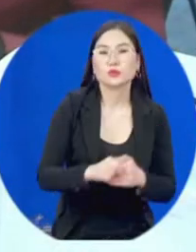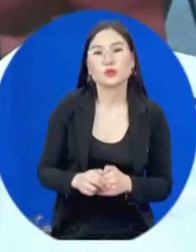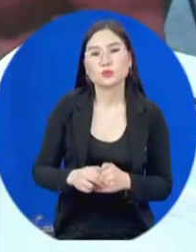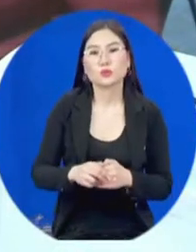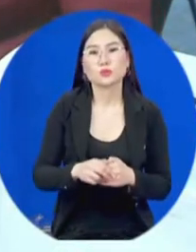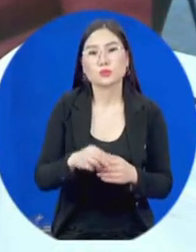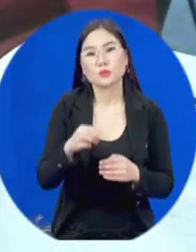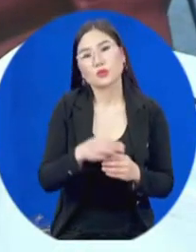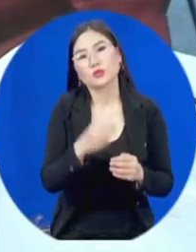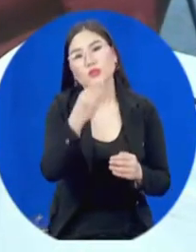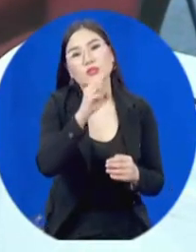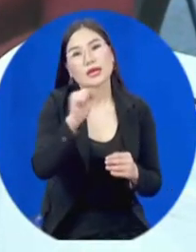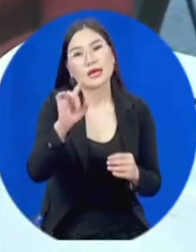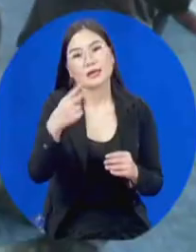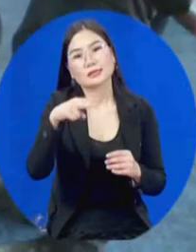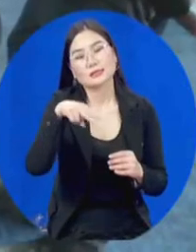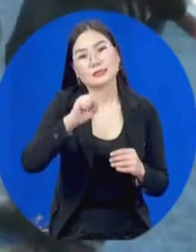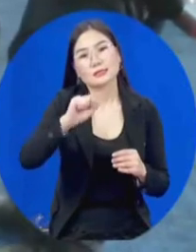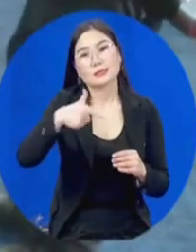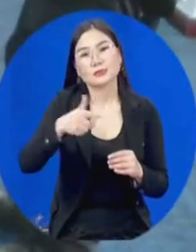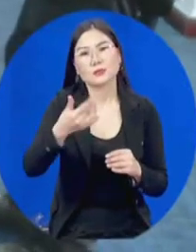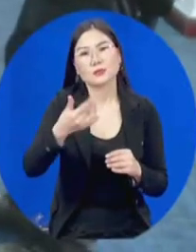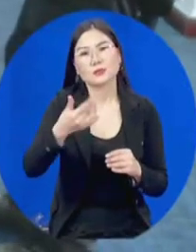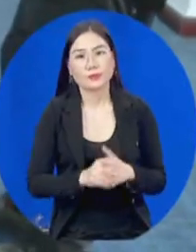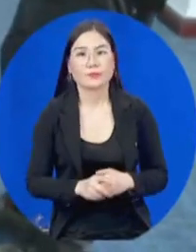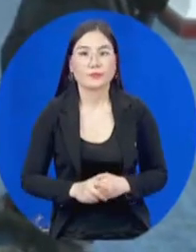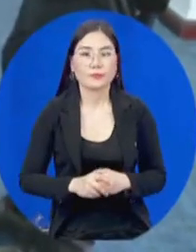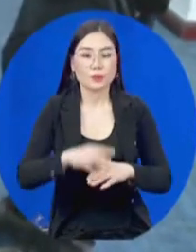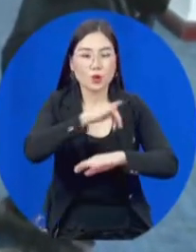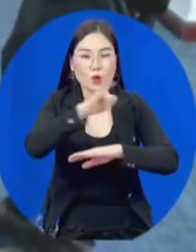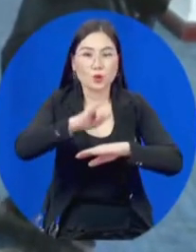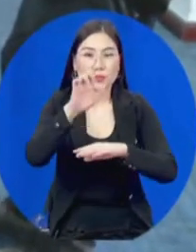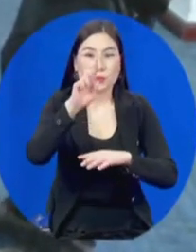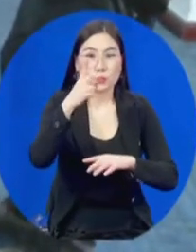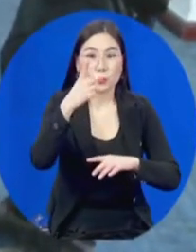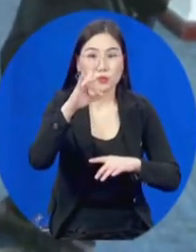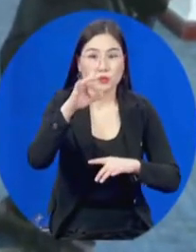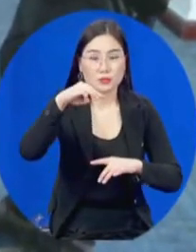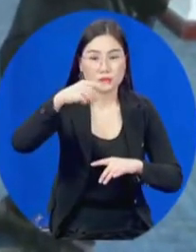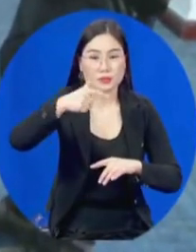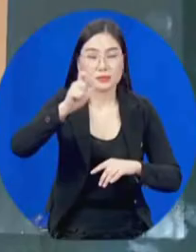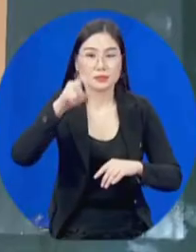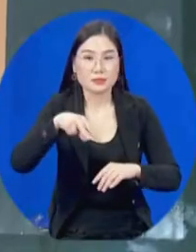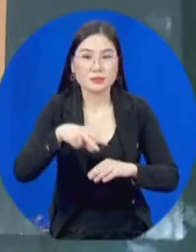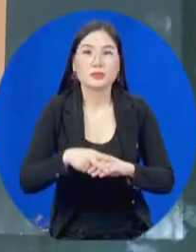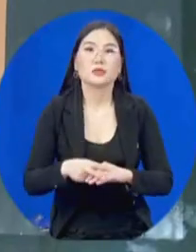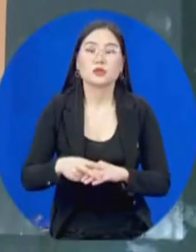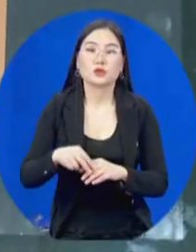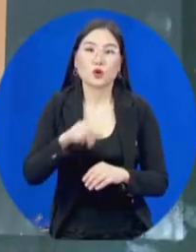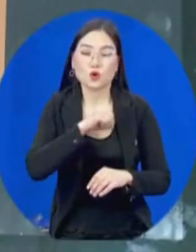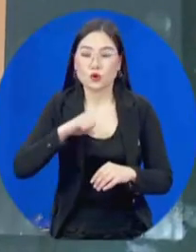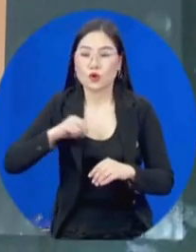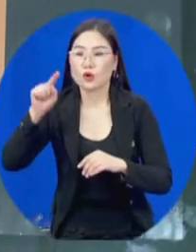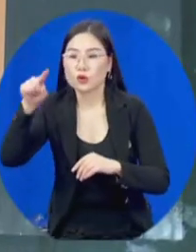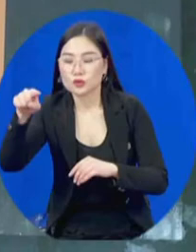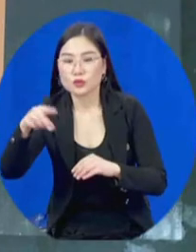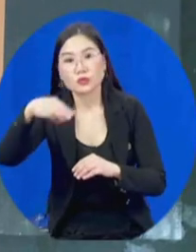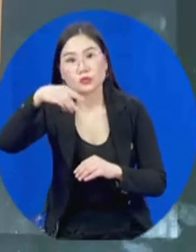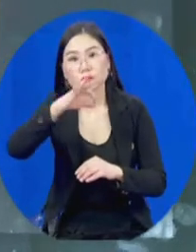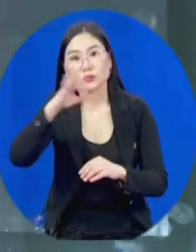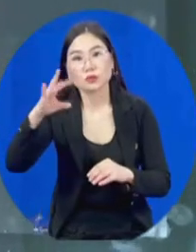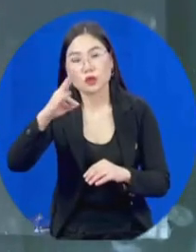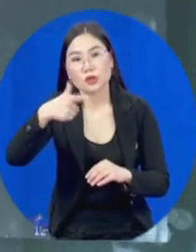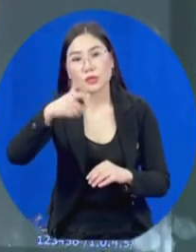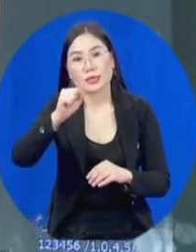Иргэд тоон гарын үсгийг улсын бүртгэлийн байгууллагын өөрт хамгийн ойр байрлах салбарчид биер ирж хүсэлт гаргаж авна. Ингээдтэй засаг захиргааны